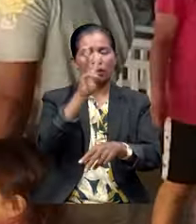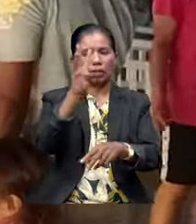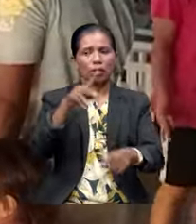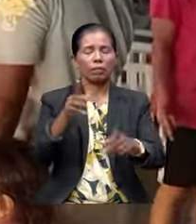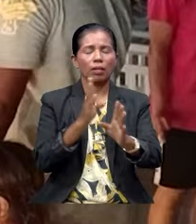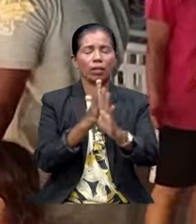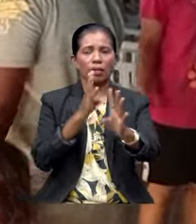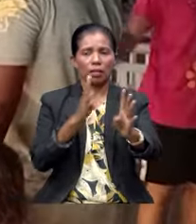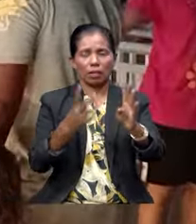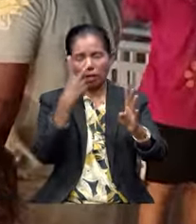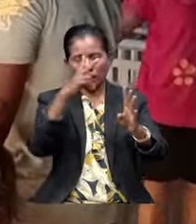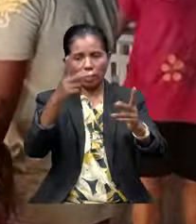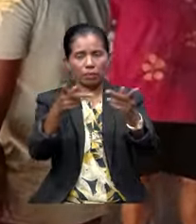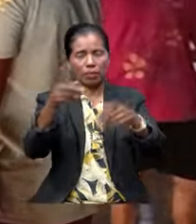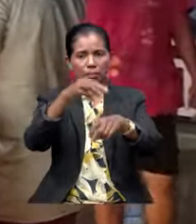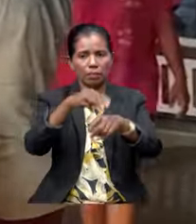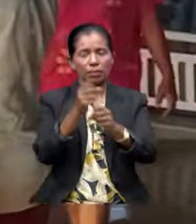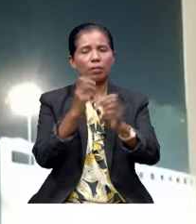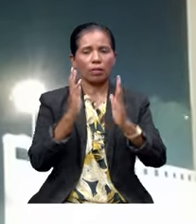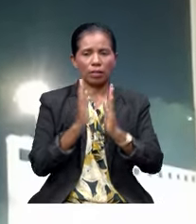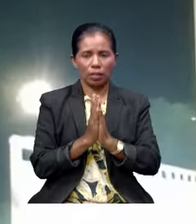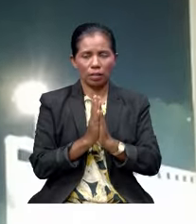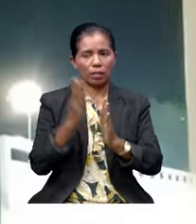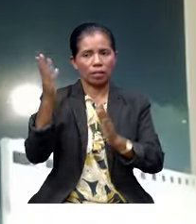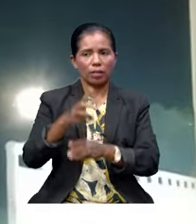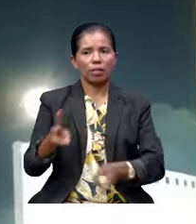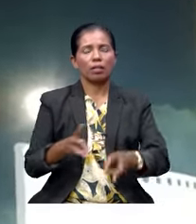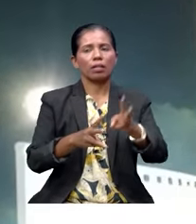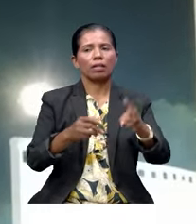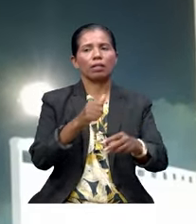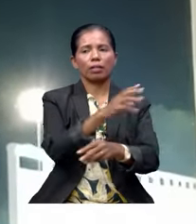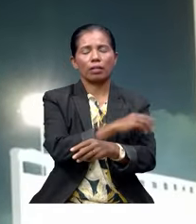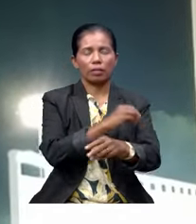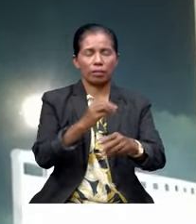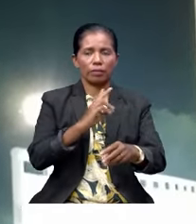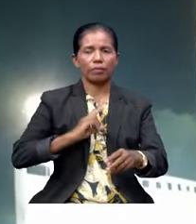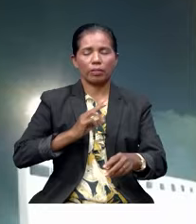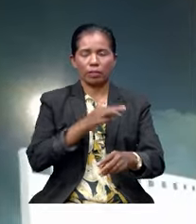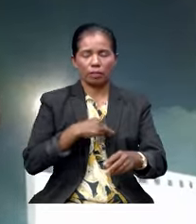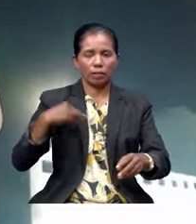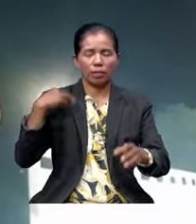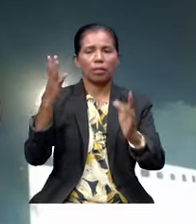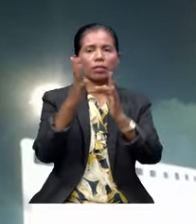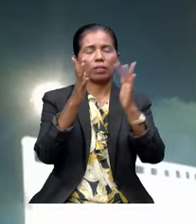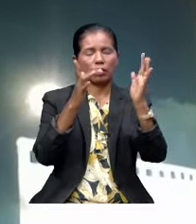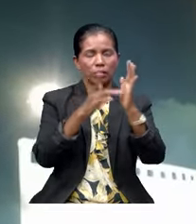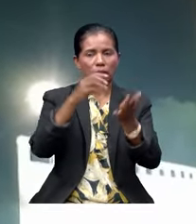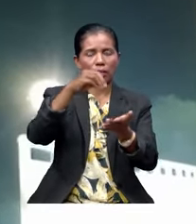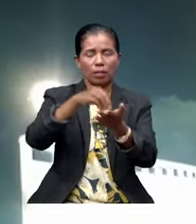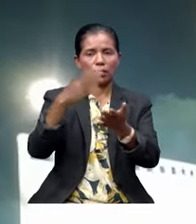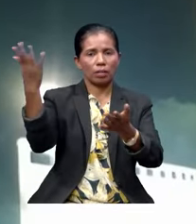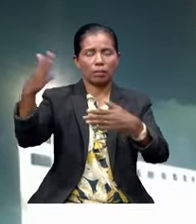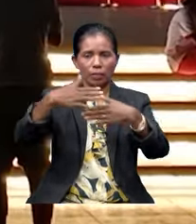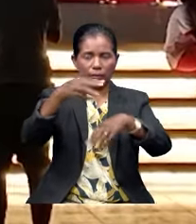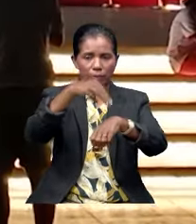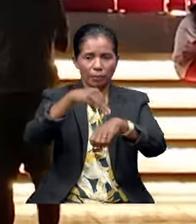dodon hakat ba altar fere holi halo orasam iha statua na infeto Imaculada Conceição nona Jesus Cristo nebetau iha altar ne